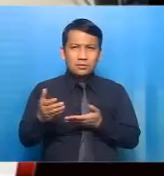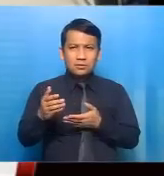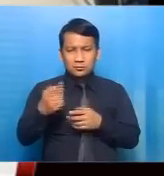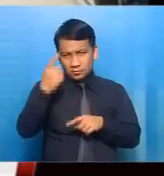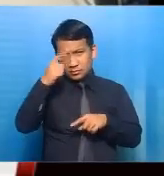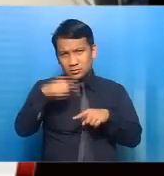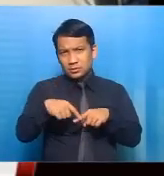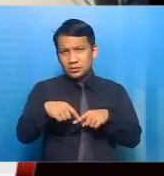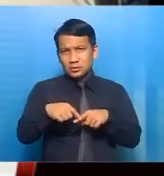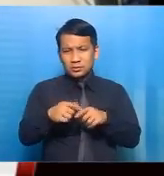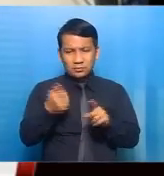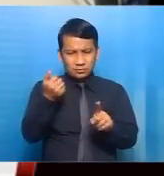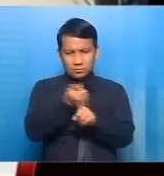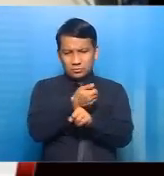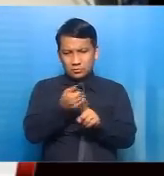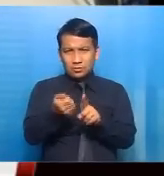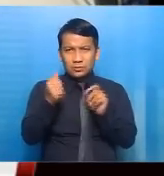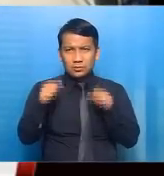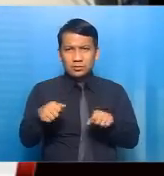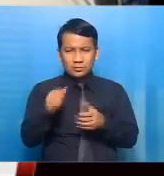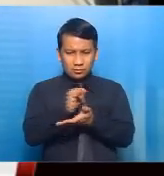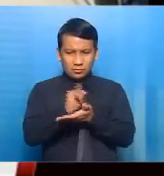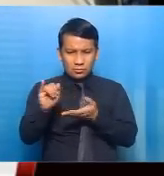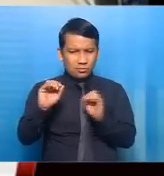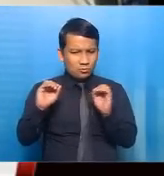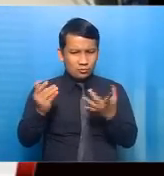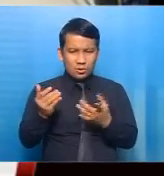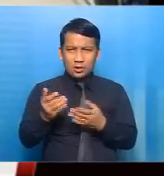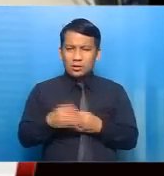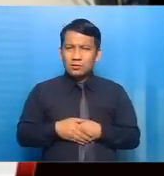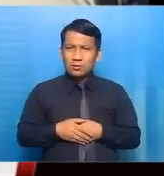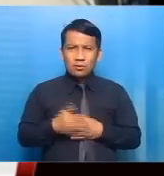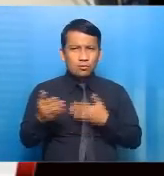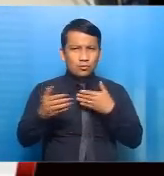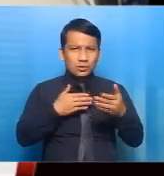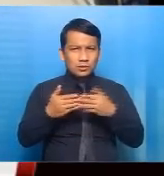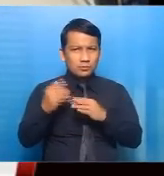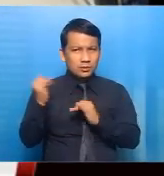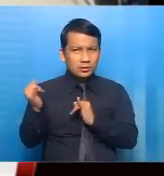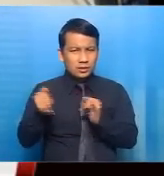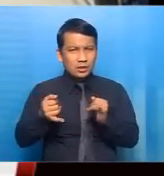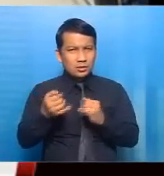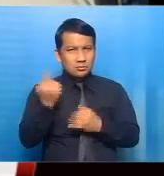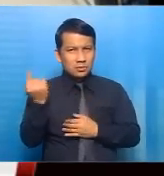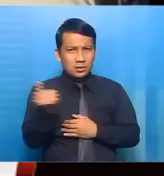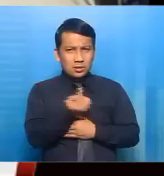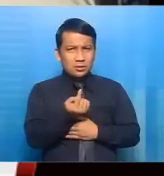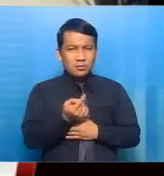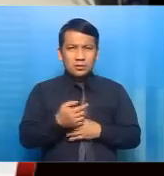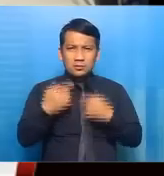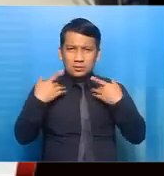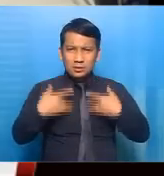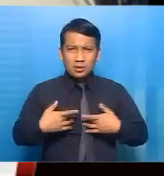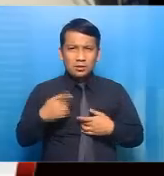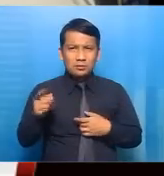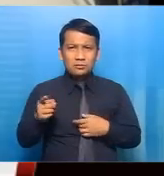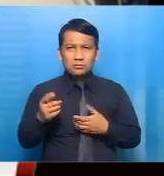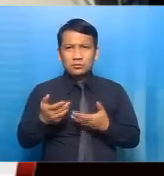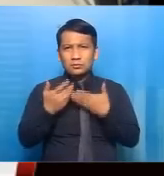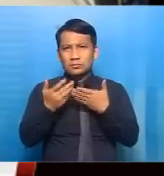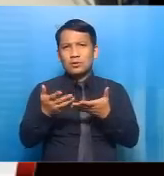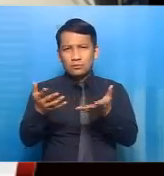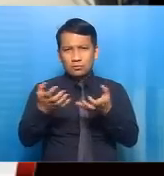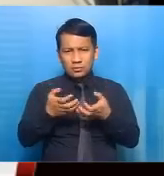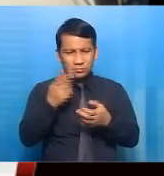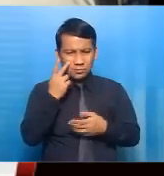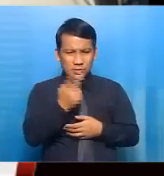kaming ina-attacking institusyon, grupo o individual. Desperado lang po talaga kami dahil gusto